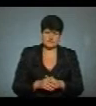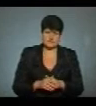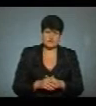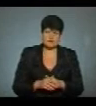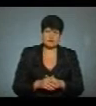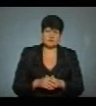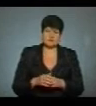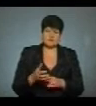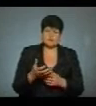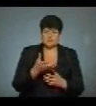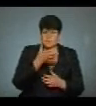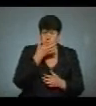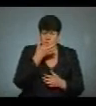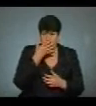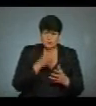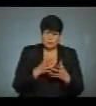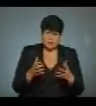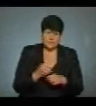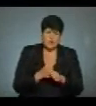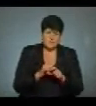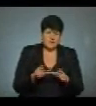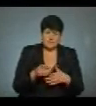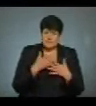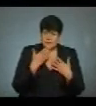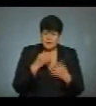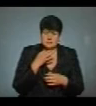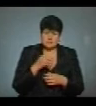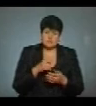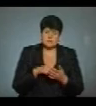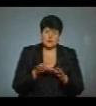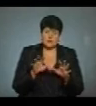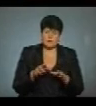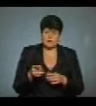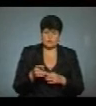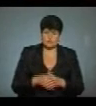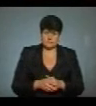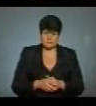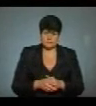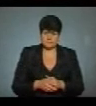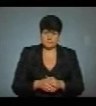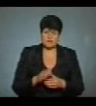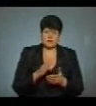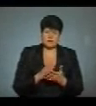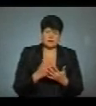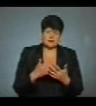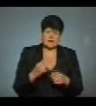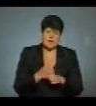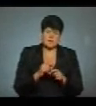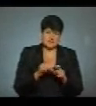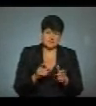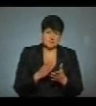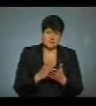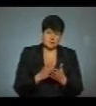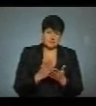у більшості аптеках Тернополя на сьогодні немає. Про це повідомив міський голова Тернополя Сергій Надал. Є декілька аптек, які мають в